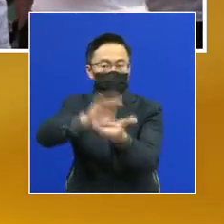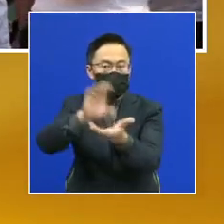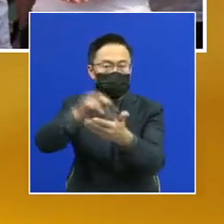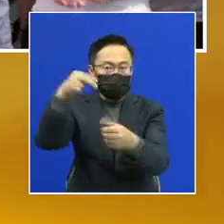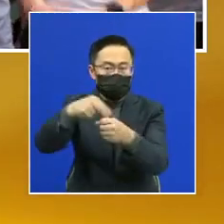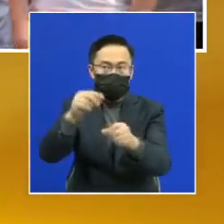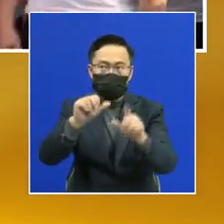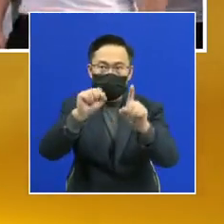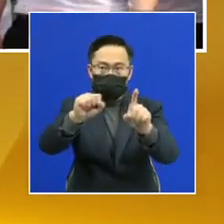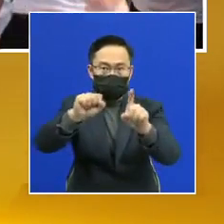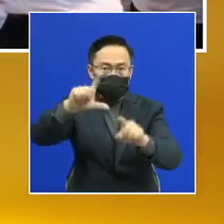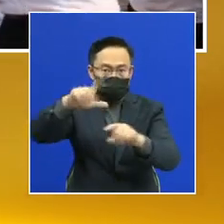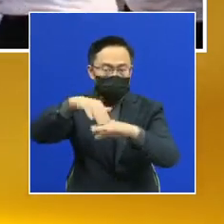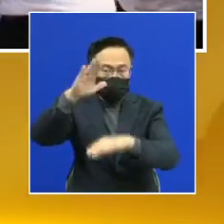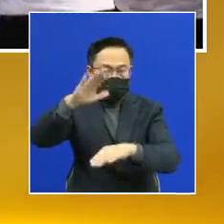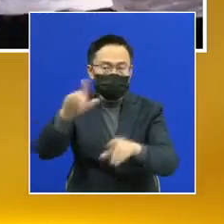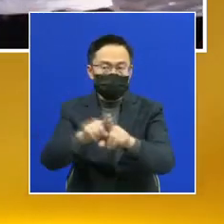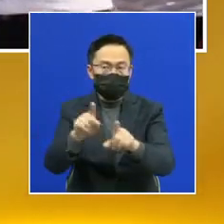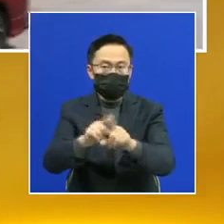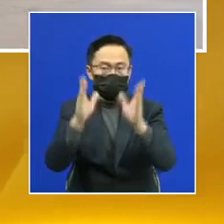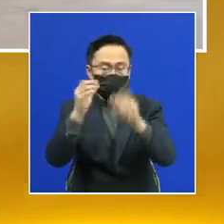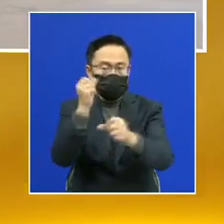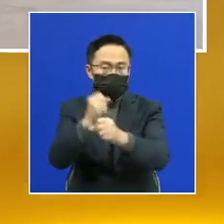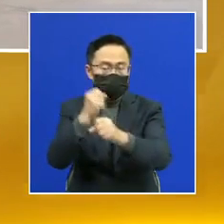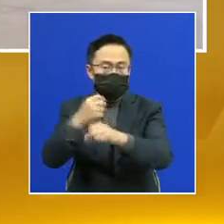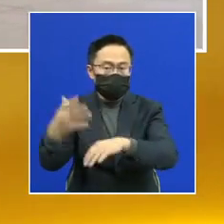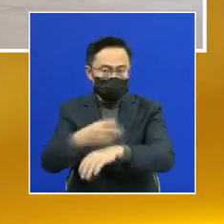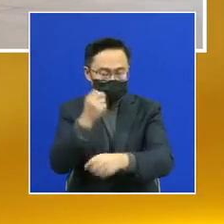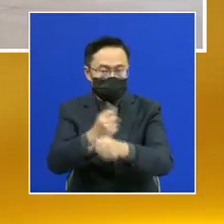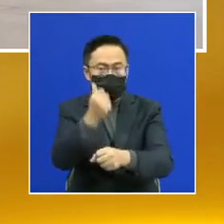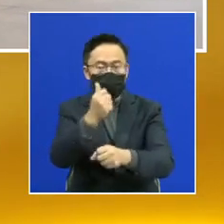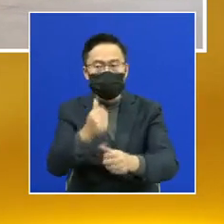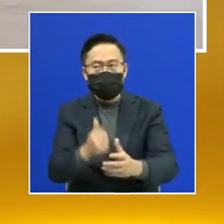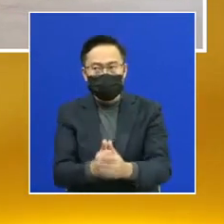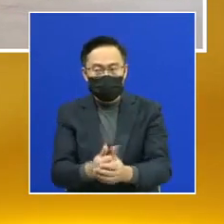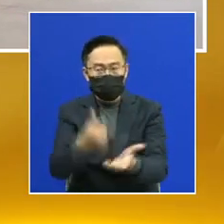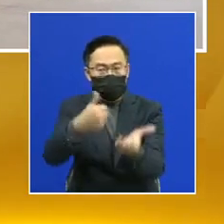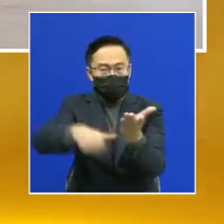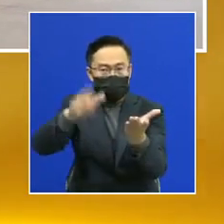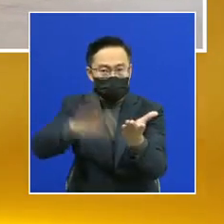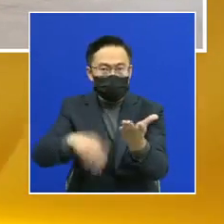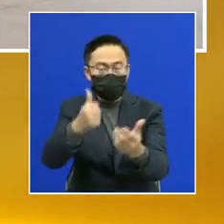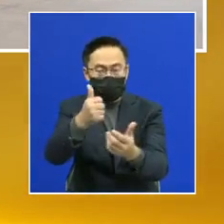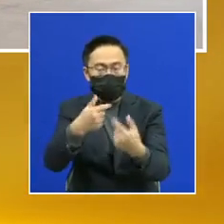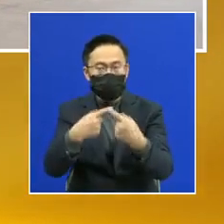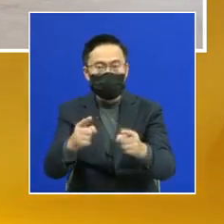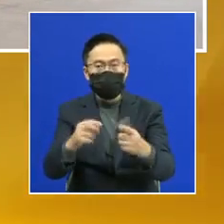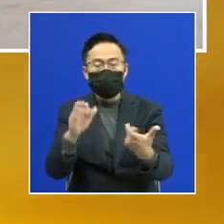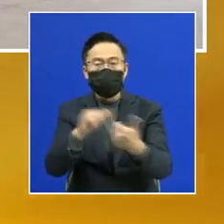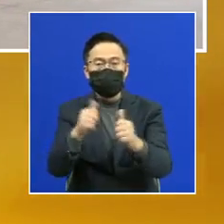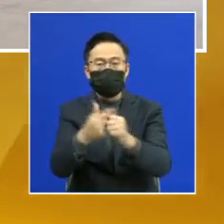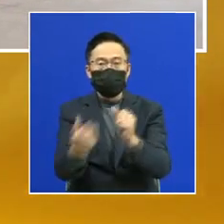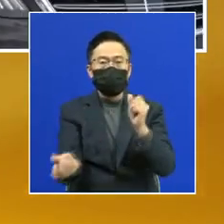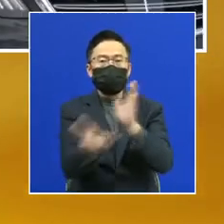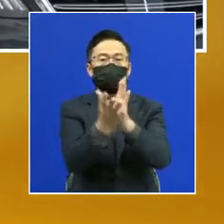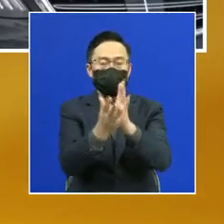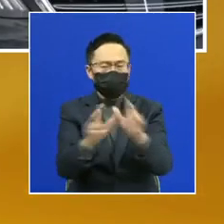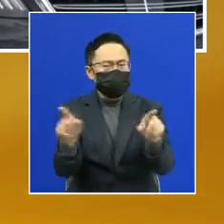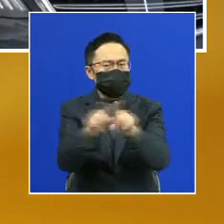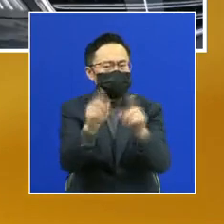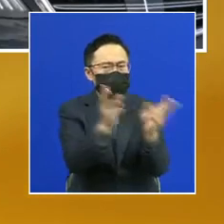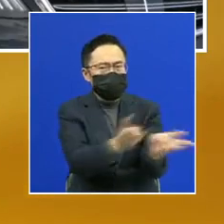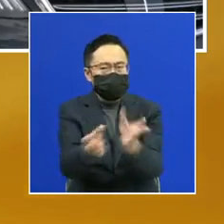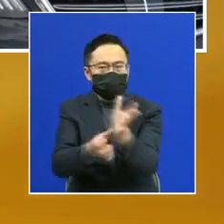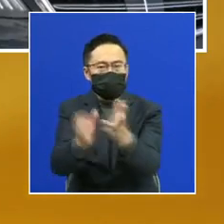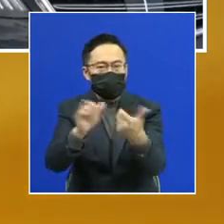ล้านถามว่านักการเมืองทำได้ไหมทำได้ได้คะแนนนิยมด้วยแต่ปัญหาคือเหมือนเข้าไปอึอยู่ในส้วม